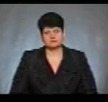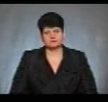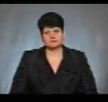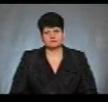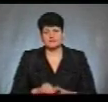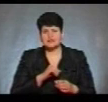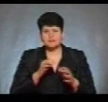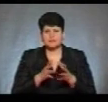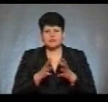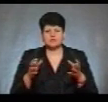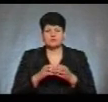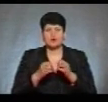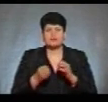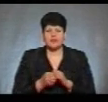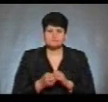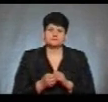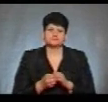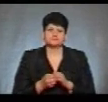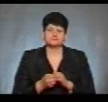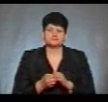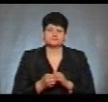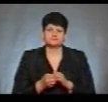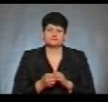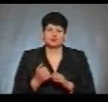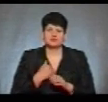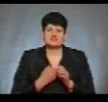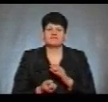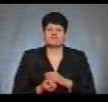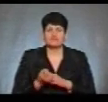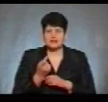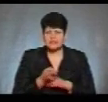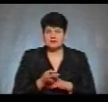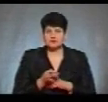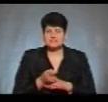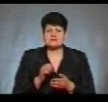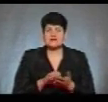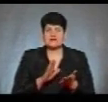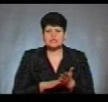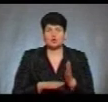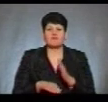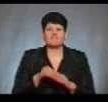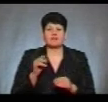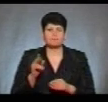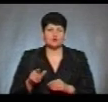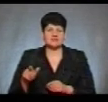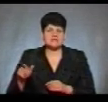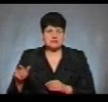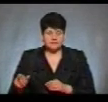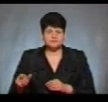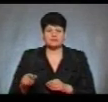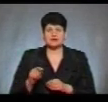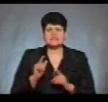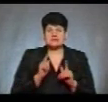Саме більше проблем в нас виникло з реєстром виборців. Тобто,